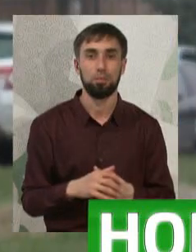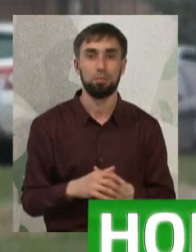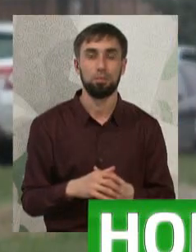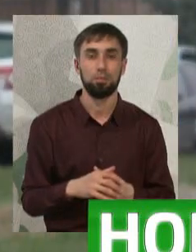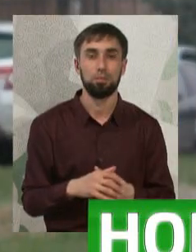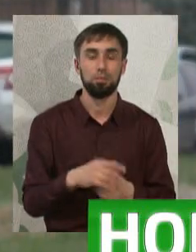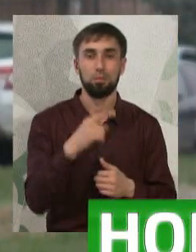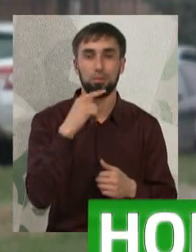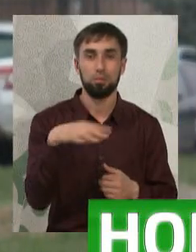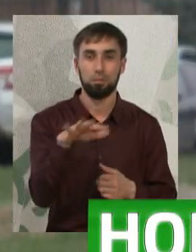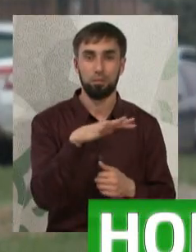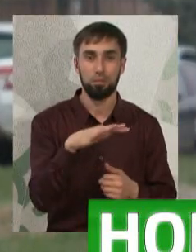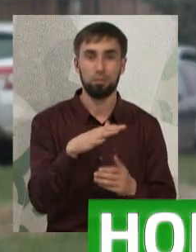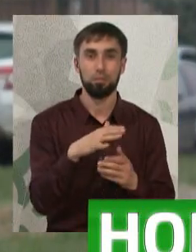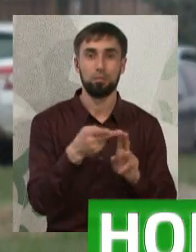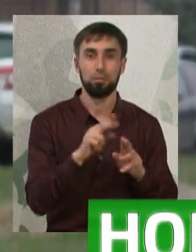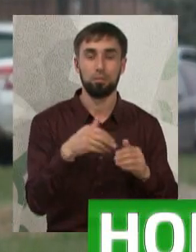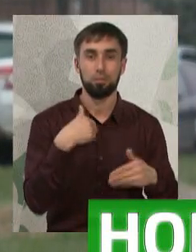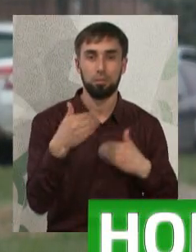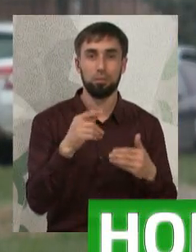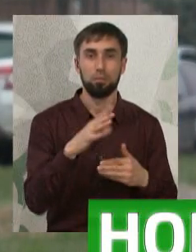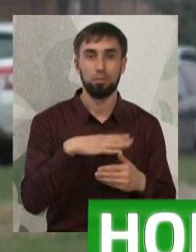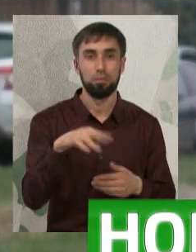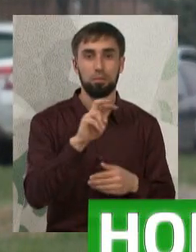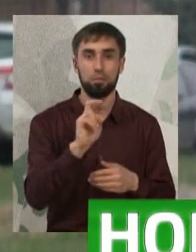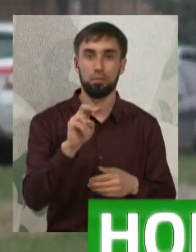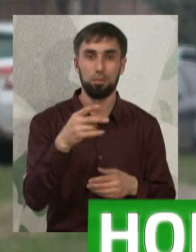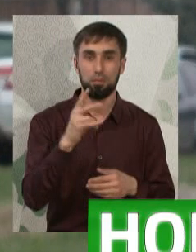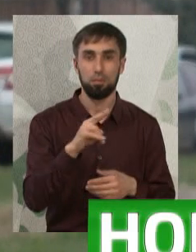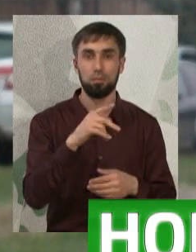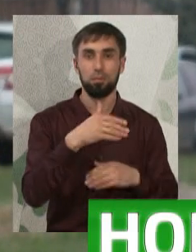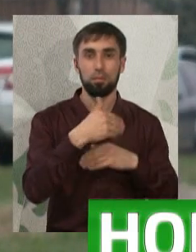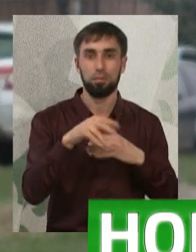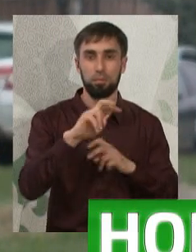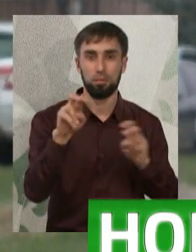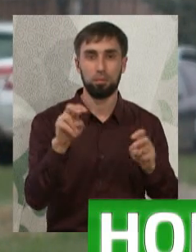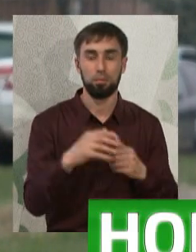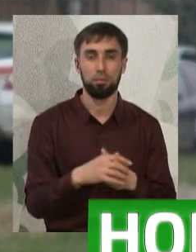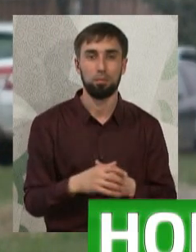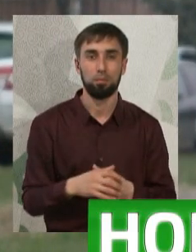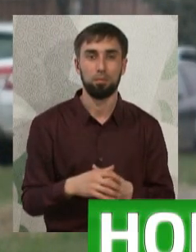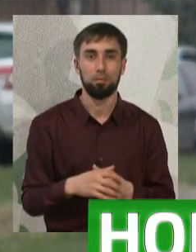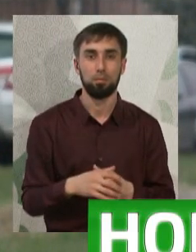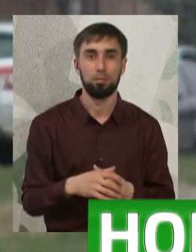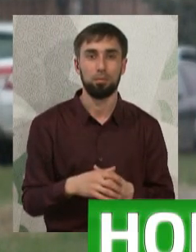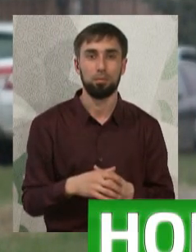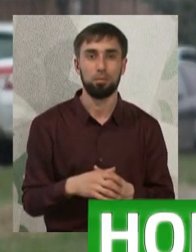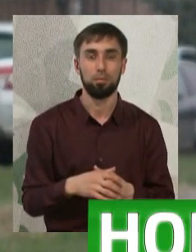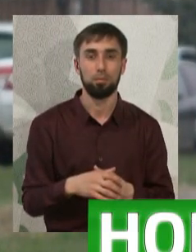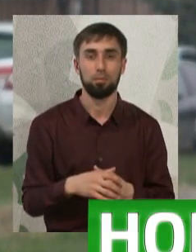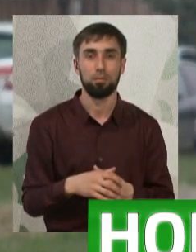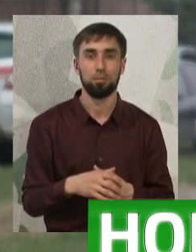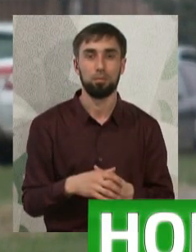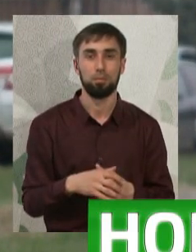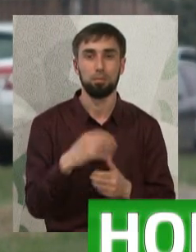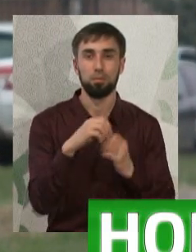Россиянам советуют не только избегать места массового скопления, но и не посещать другие страны. Ограничительные меры начали вводить еще около месяца назад.